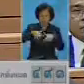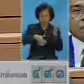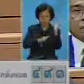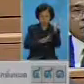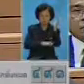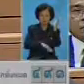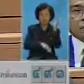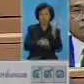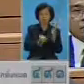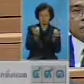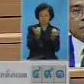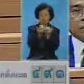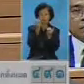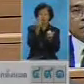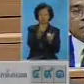ถูกผลกระทบสองด้าน